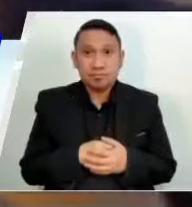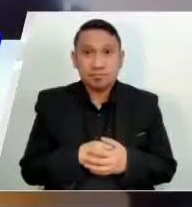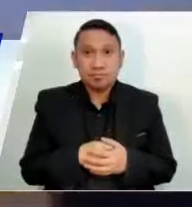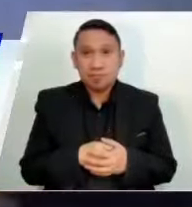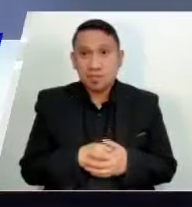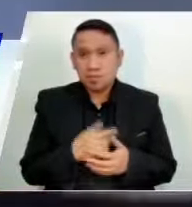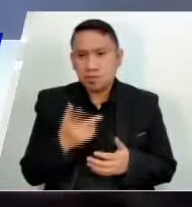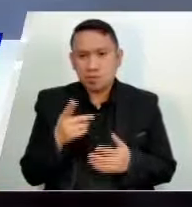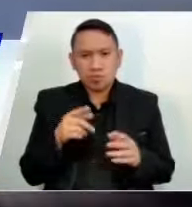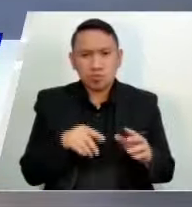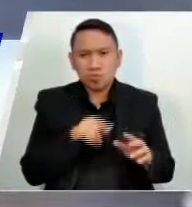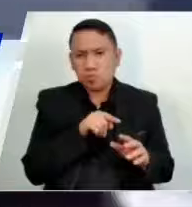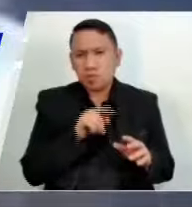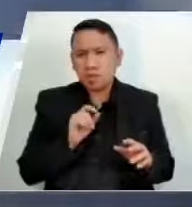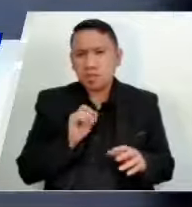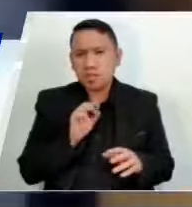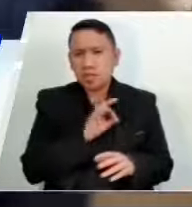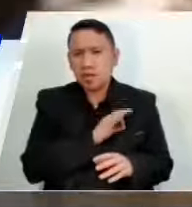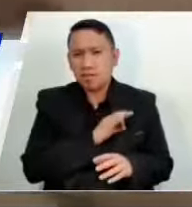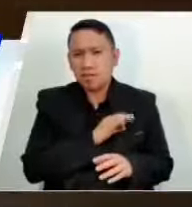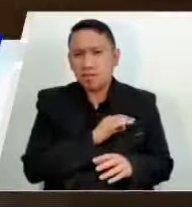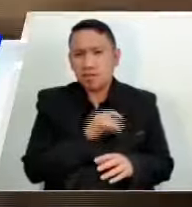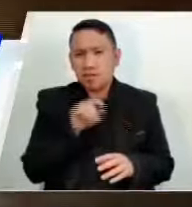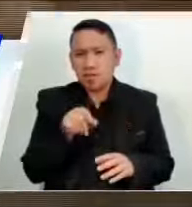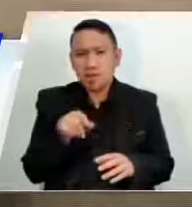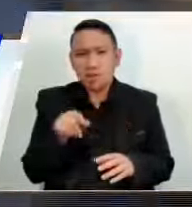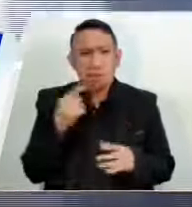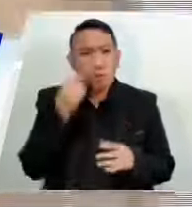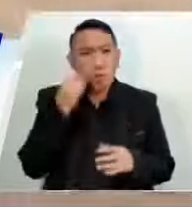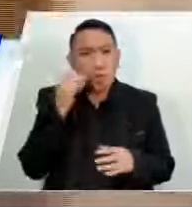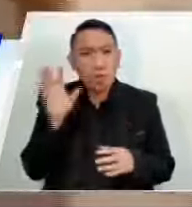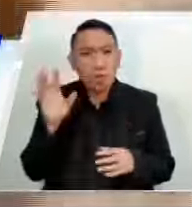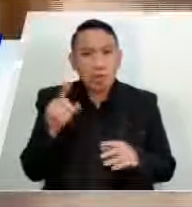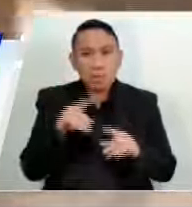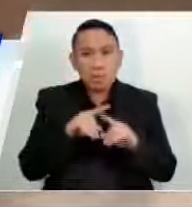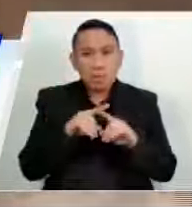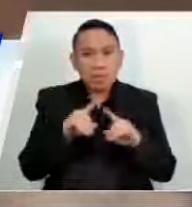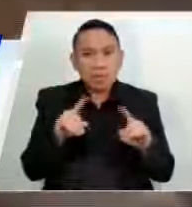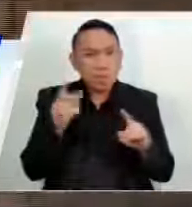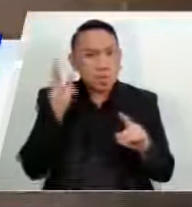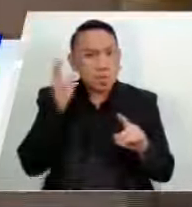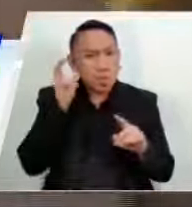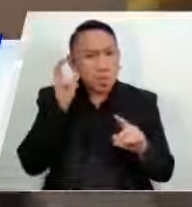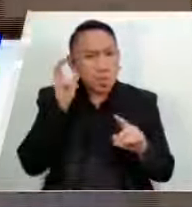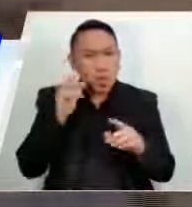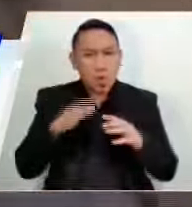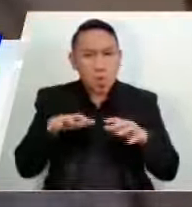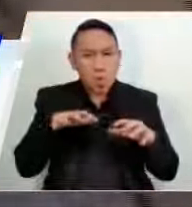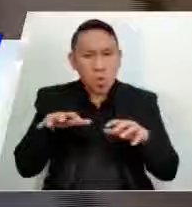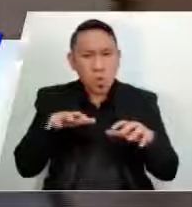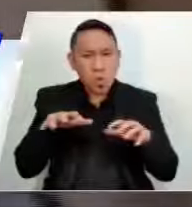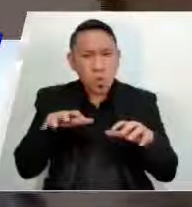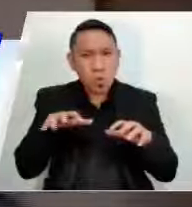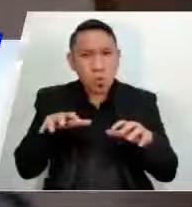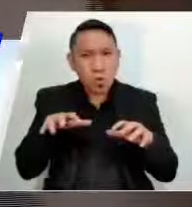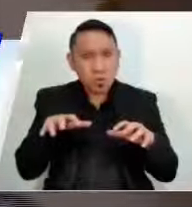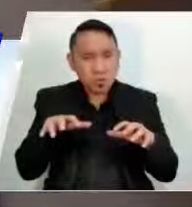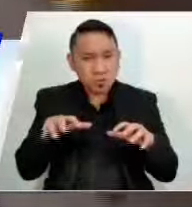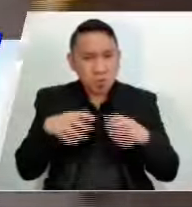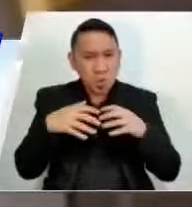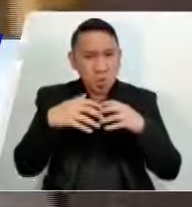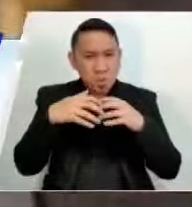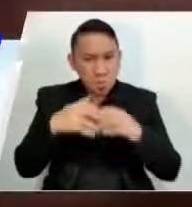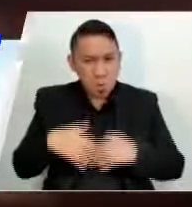sana mga tauhan ng mining company nang gumuho ang lupa sa Zone 1 sa barangay Masara. May ilang bahay rin daw